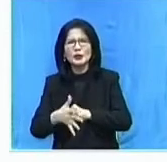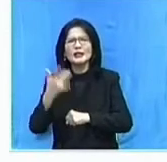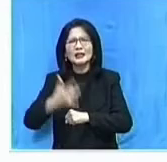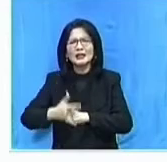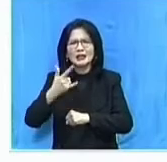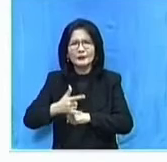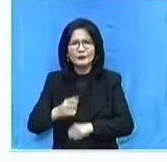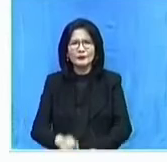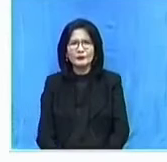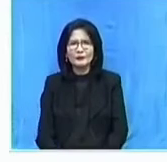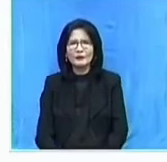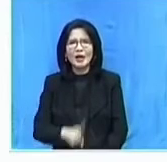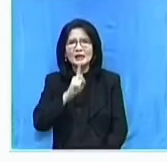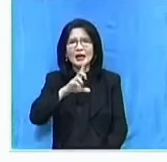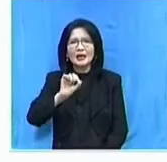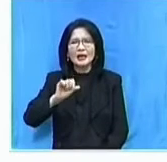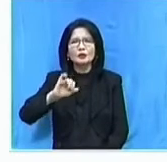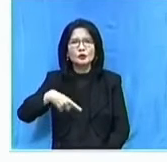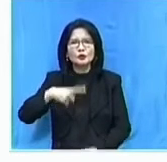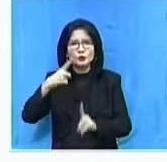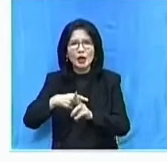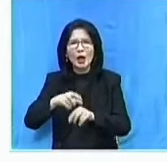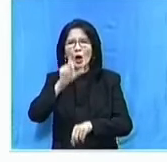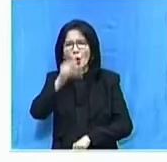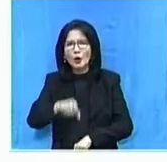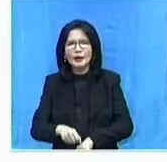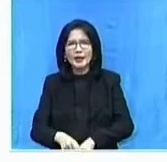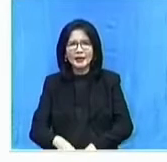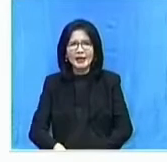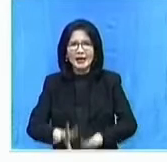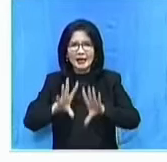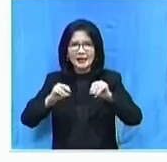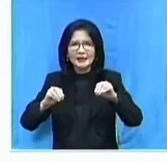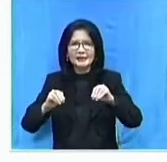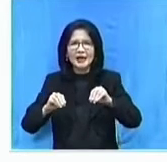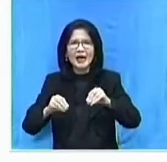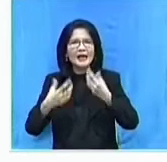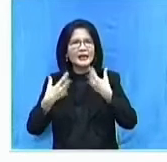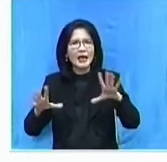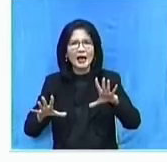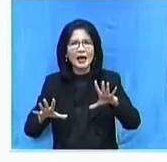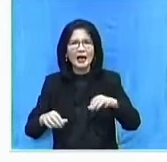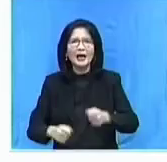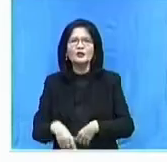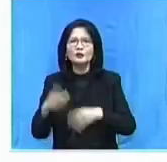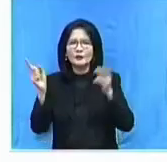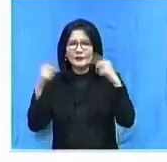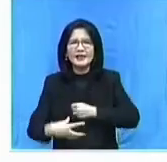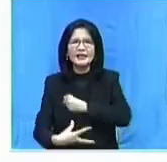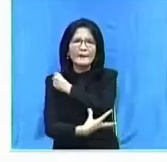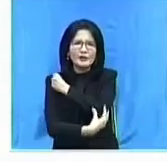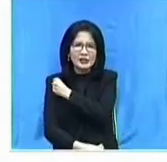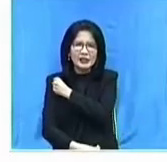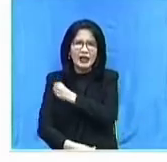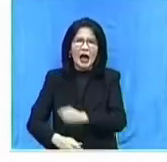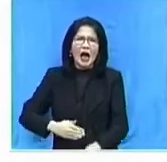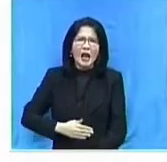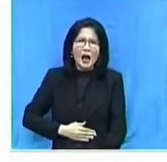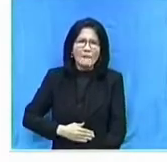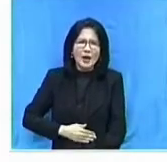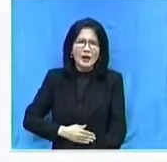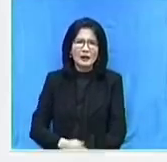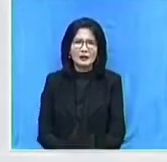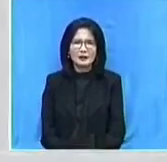terjadi ratusan juta orang kehilangan pekerjaan jatuh ke jurang kemiskinan bahkan terancam kelaparan